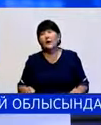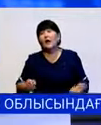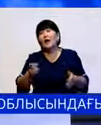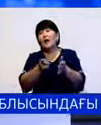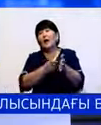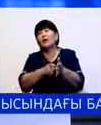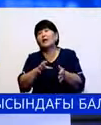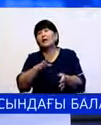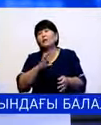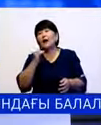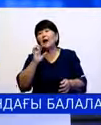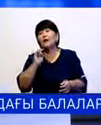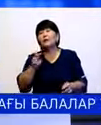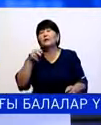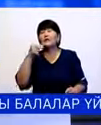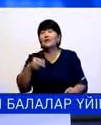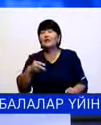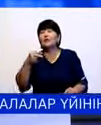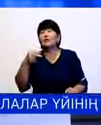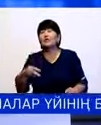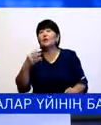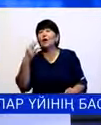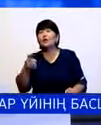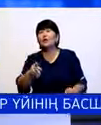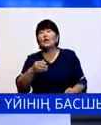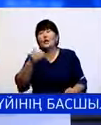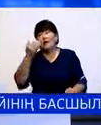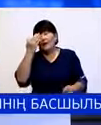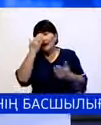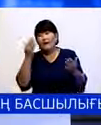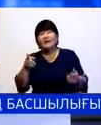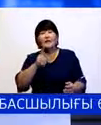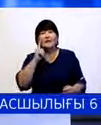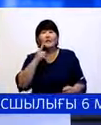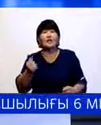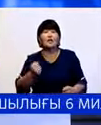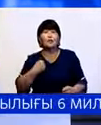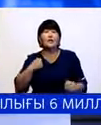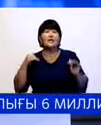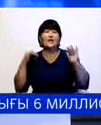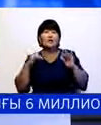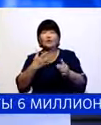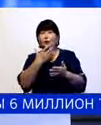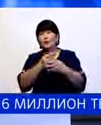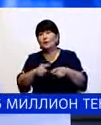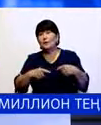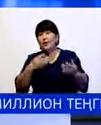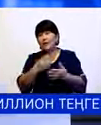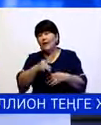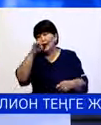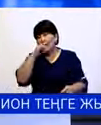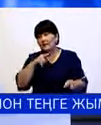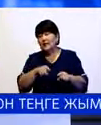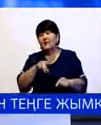Karagandıda ötken aybın 2023 halkaralık jastar eskeri patriottık jıyını öz märesine jetti. Onda Kazakstan men